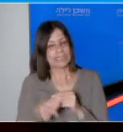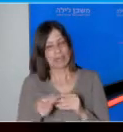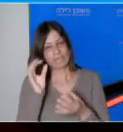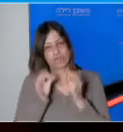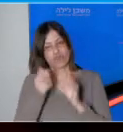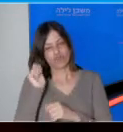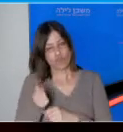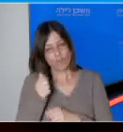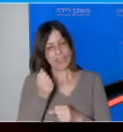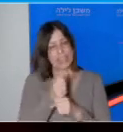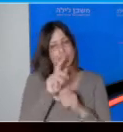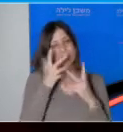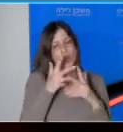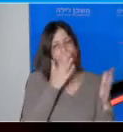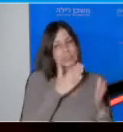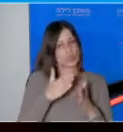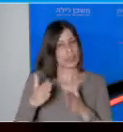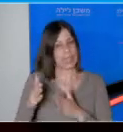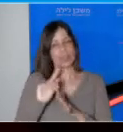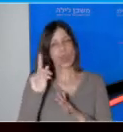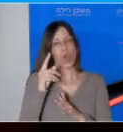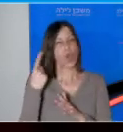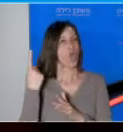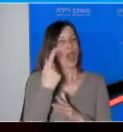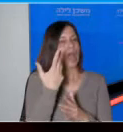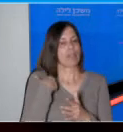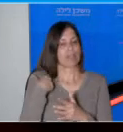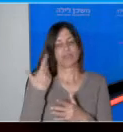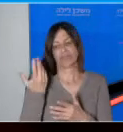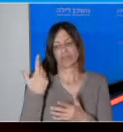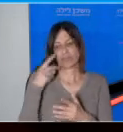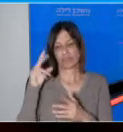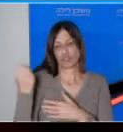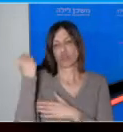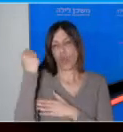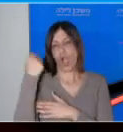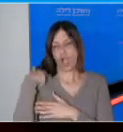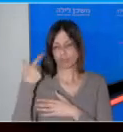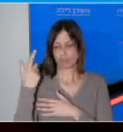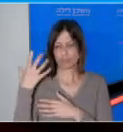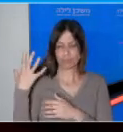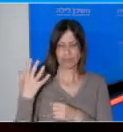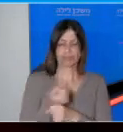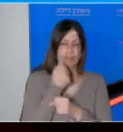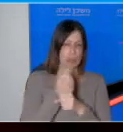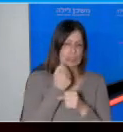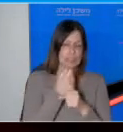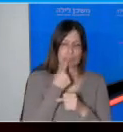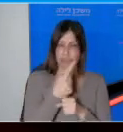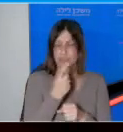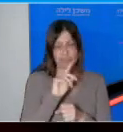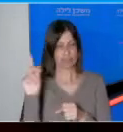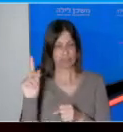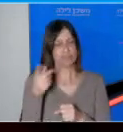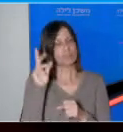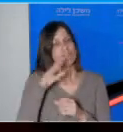הדברים בצורה מסודרת, לא כל דאלים גבר ולעשות כל מה שבא. כן, גם אדם